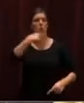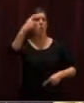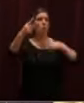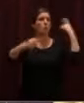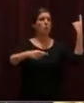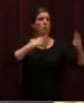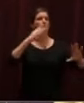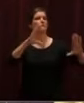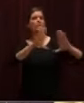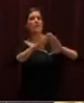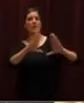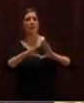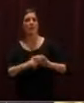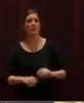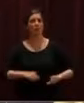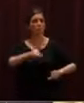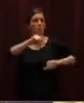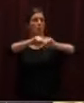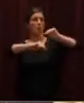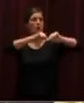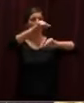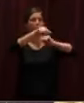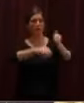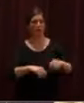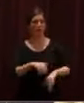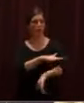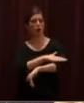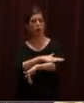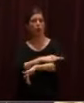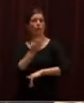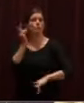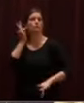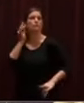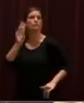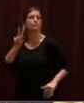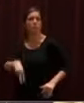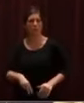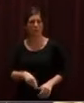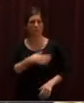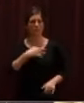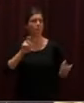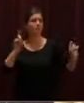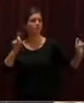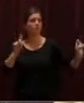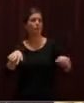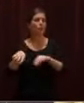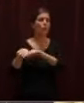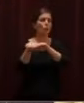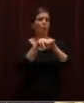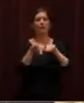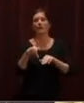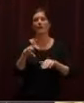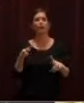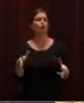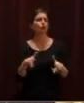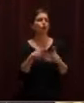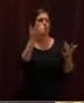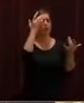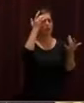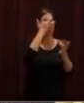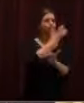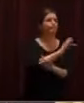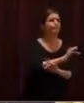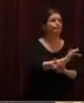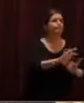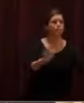desgovern de ses dones, ses que mos volen donar lliçons d'igualtat i drets socials. On queda sa sensibilitat quan apareix un